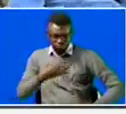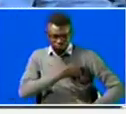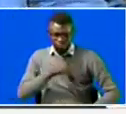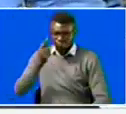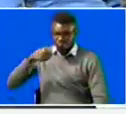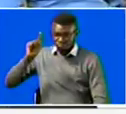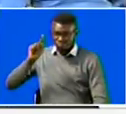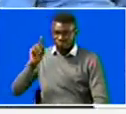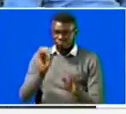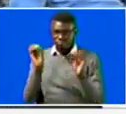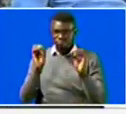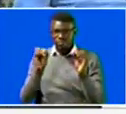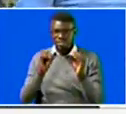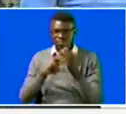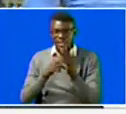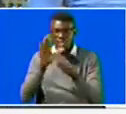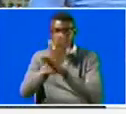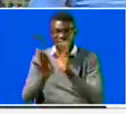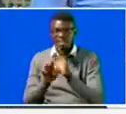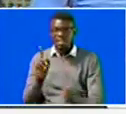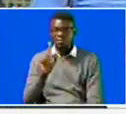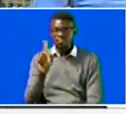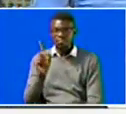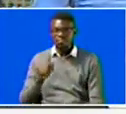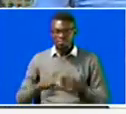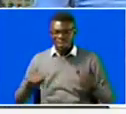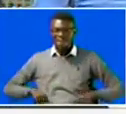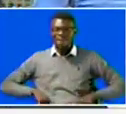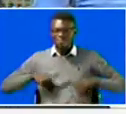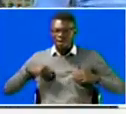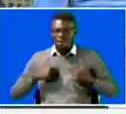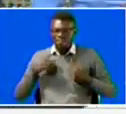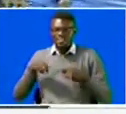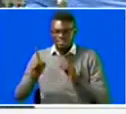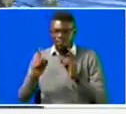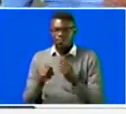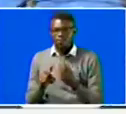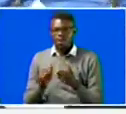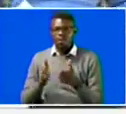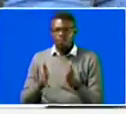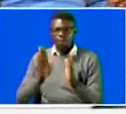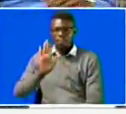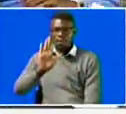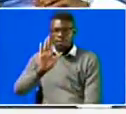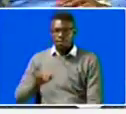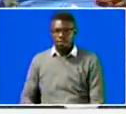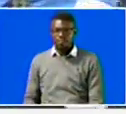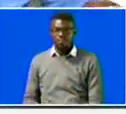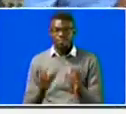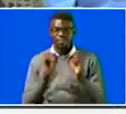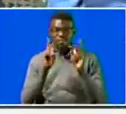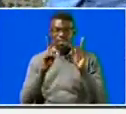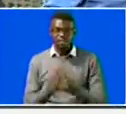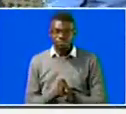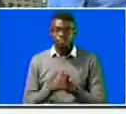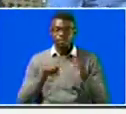Hiyo si kila kitu, okay. Maishani. Mm. But uza jivunia kukua wewe. Haya. Yeah. Sasa, manake